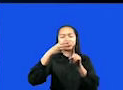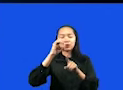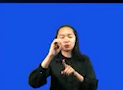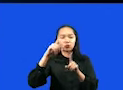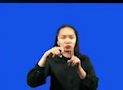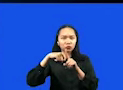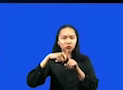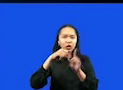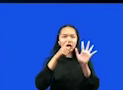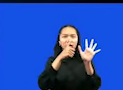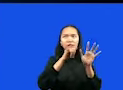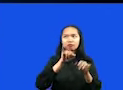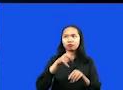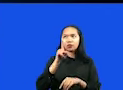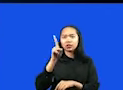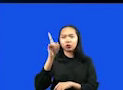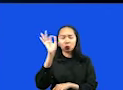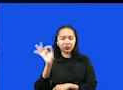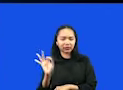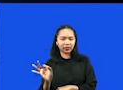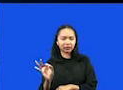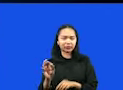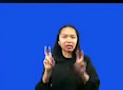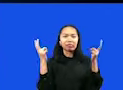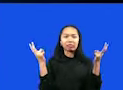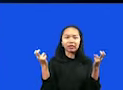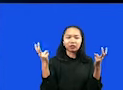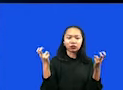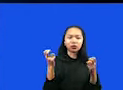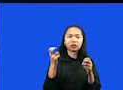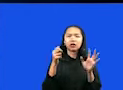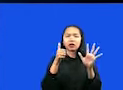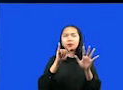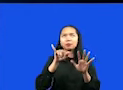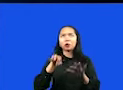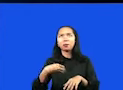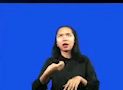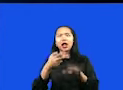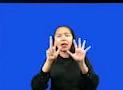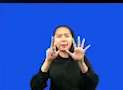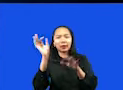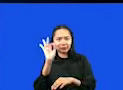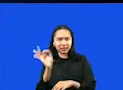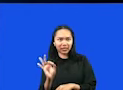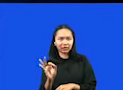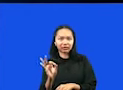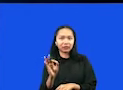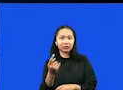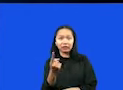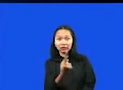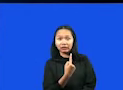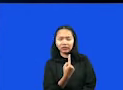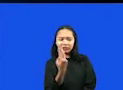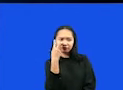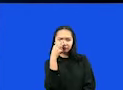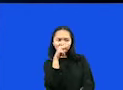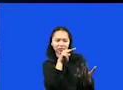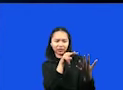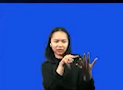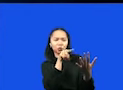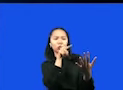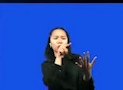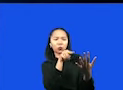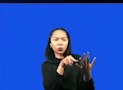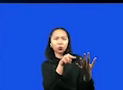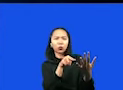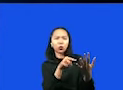tiktok itu ada 46,84% oke nah kita memandangnya ini sebagai apa ya peluang nah